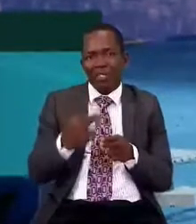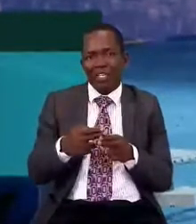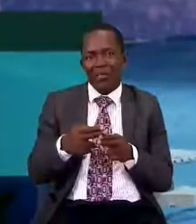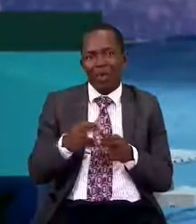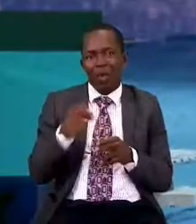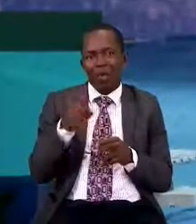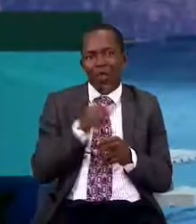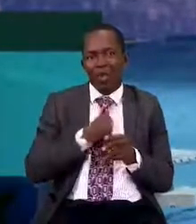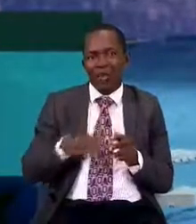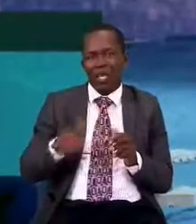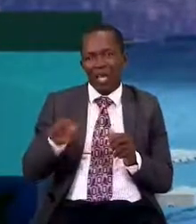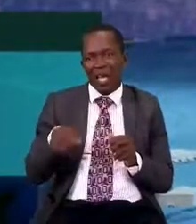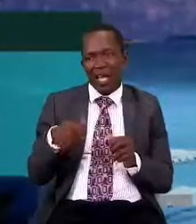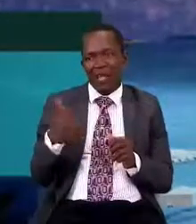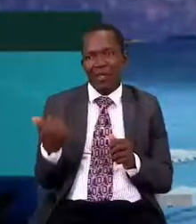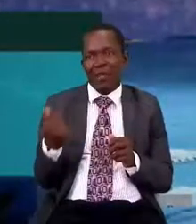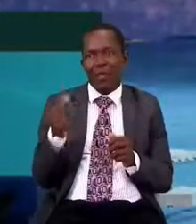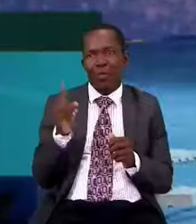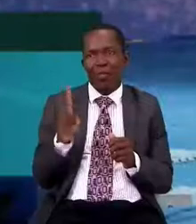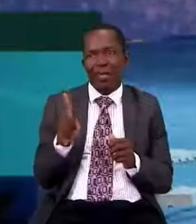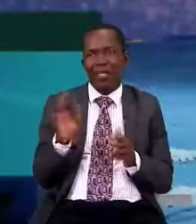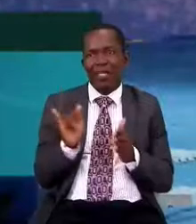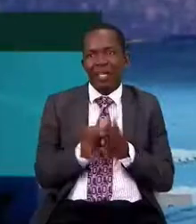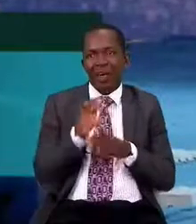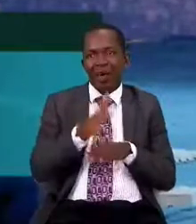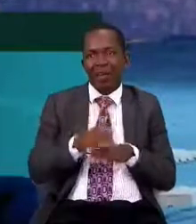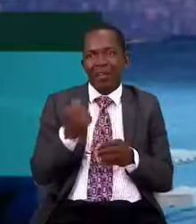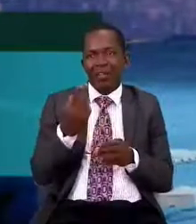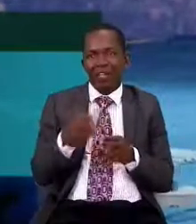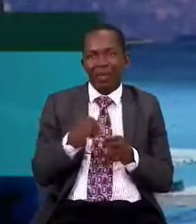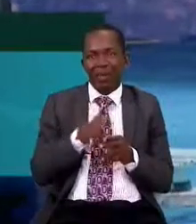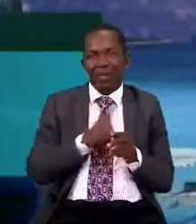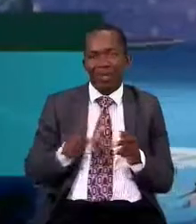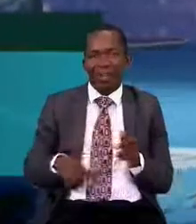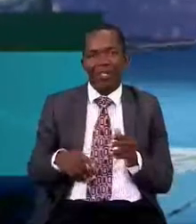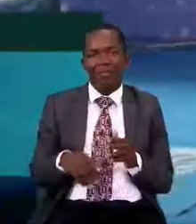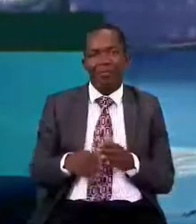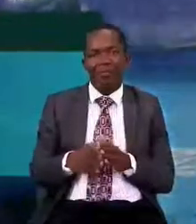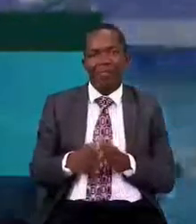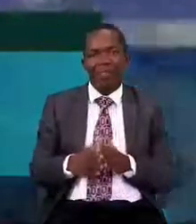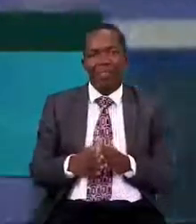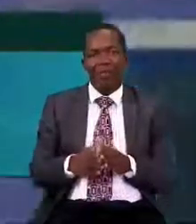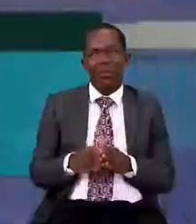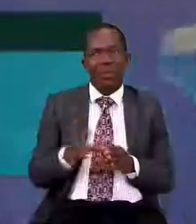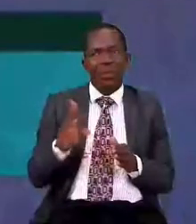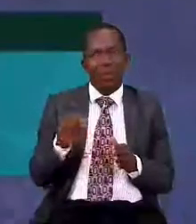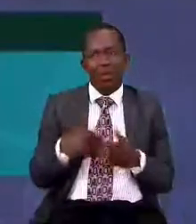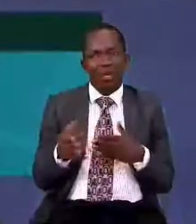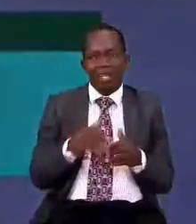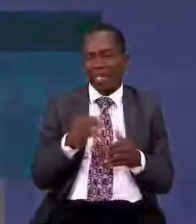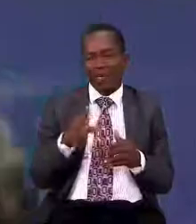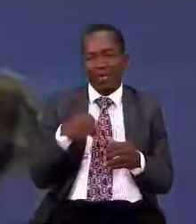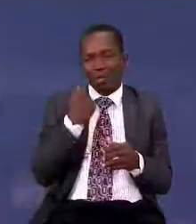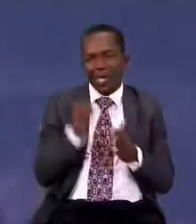pécheur terrible, le pécheur noir, le pécheur notoire, habituel, le